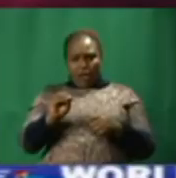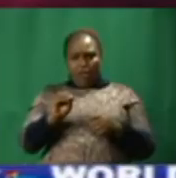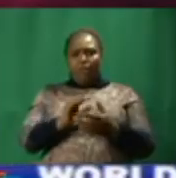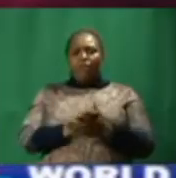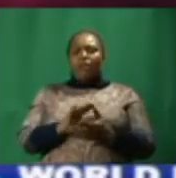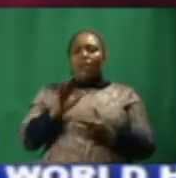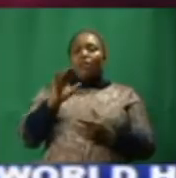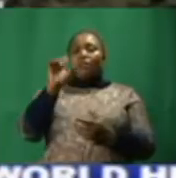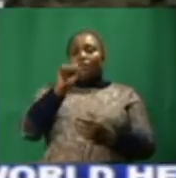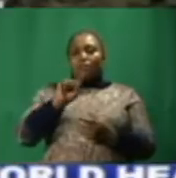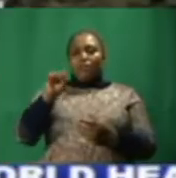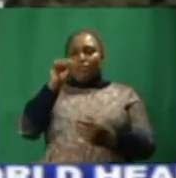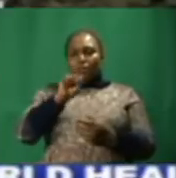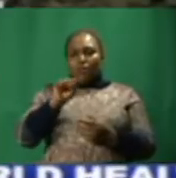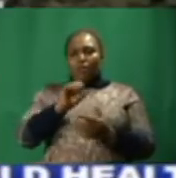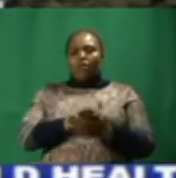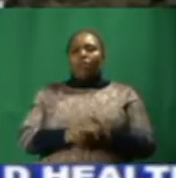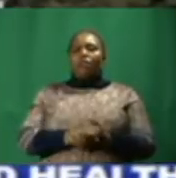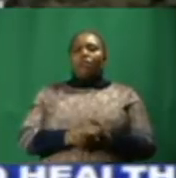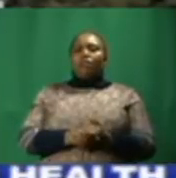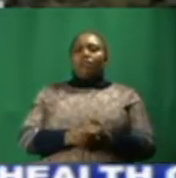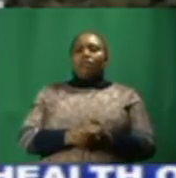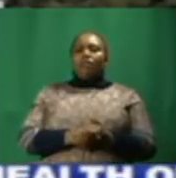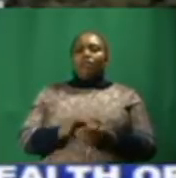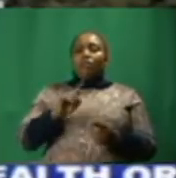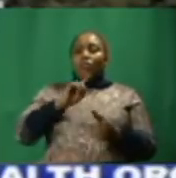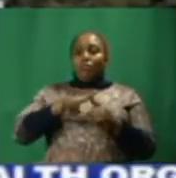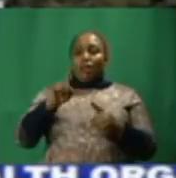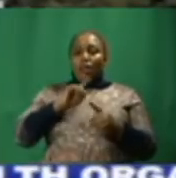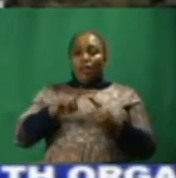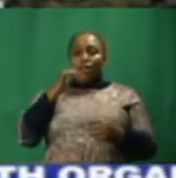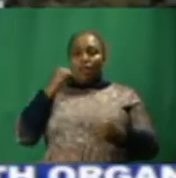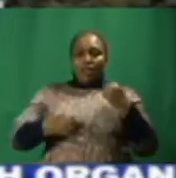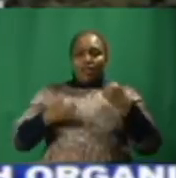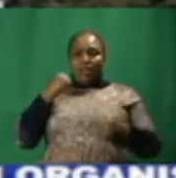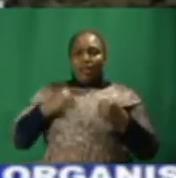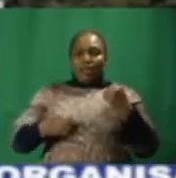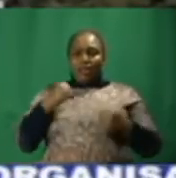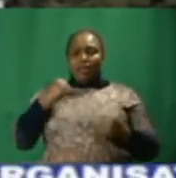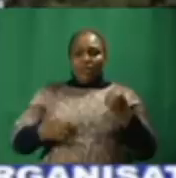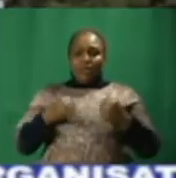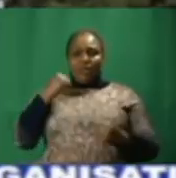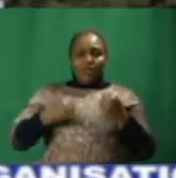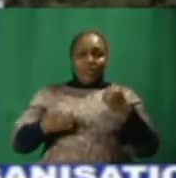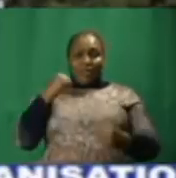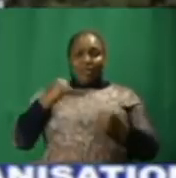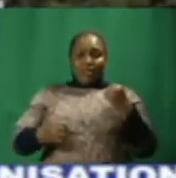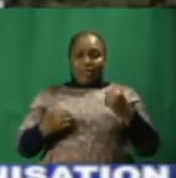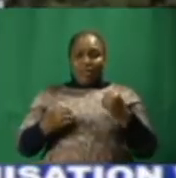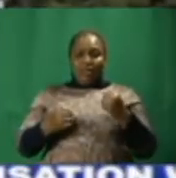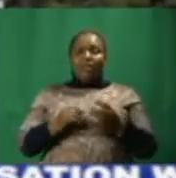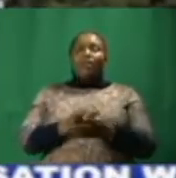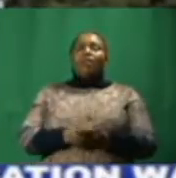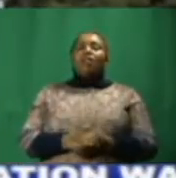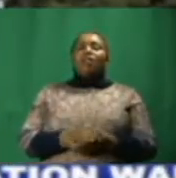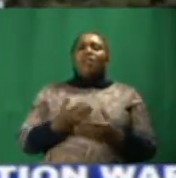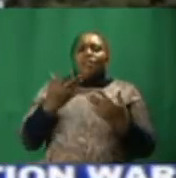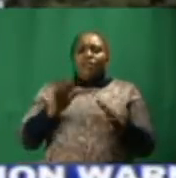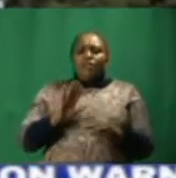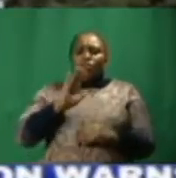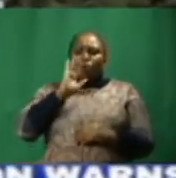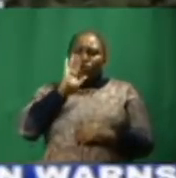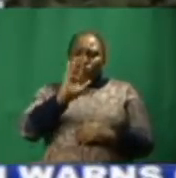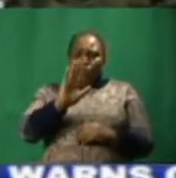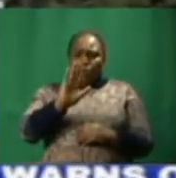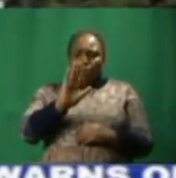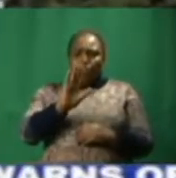Sinambiko. Umdlalo wematubane lwatiwa ngekuthi yi-Great North Run sewuvele